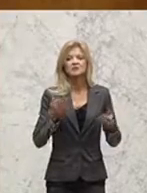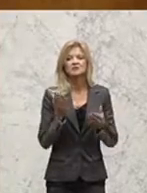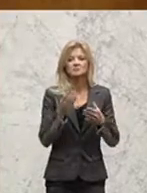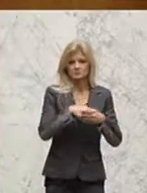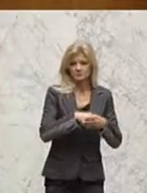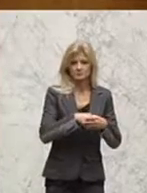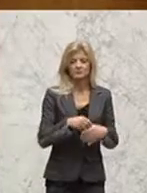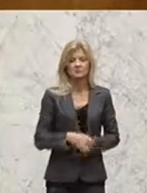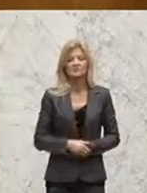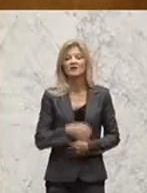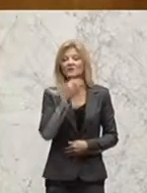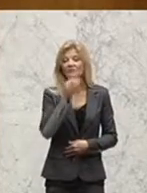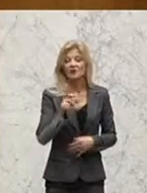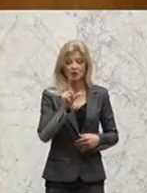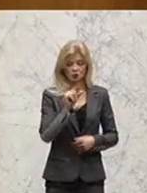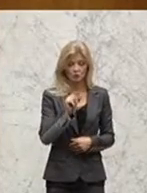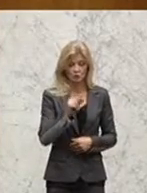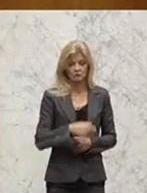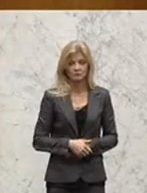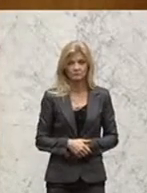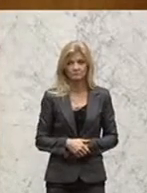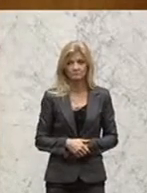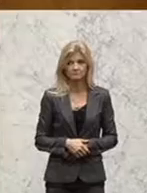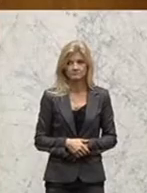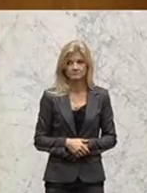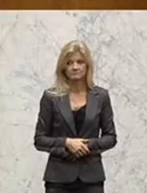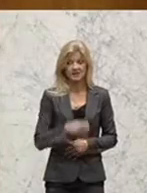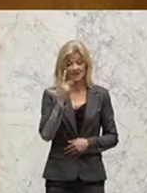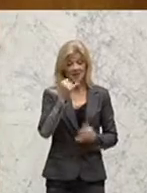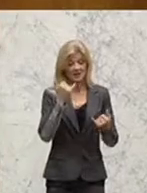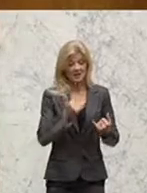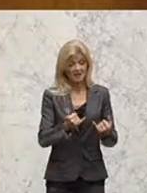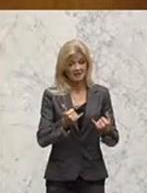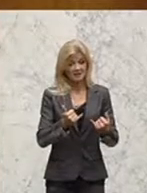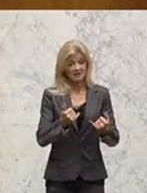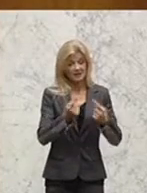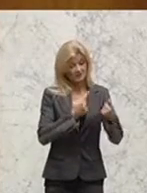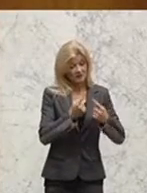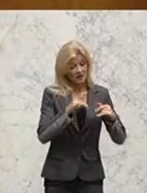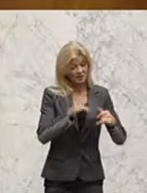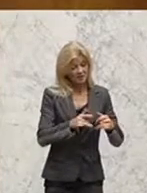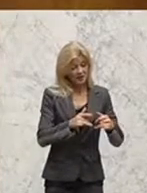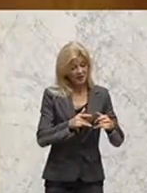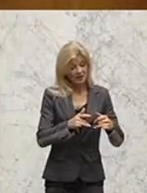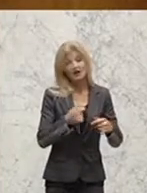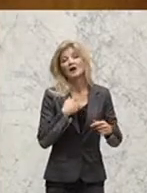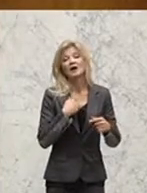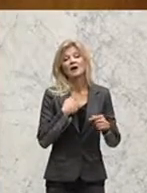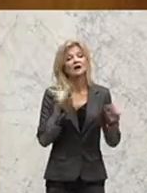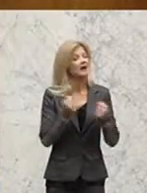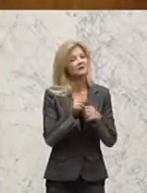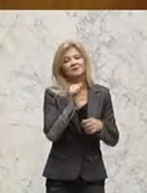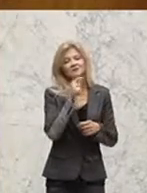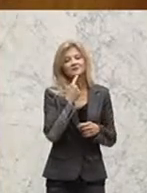12. Aufgrund der laufenden Ermittlungen können die Örtlichkeiten, auf die sich die Maßnahmen beziehen, nicht genannt